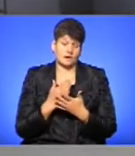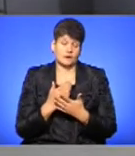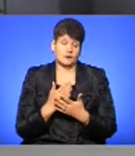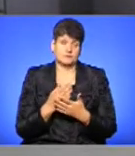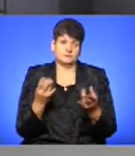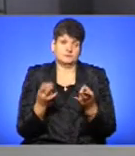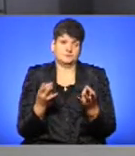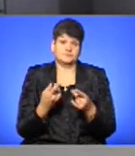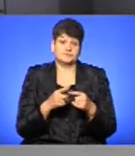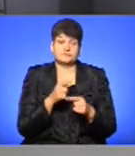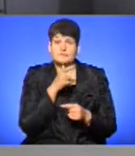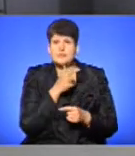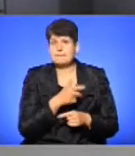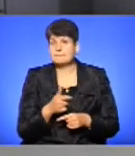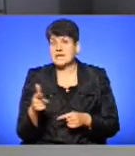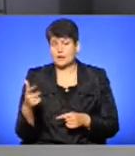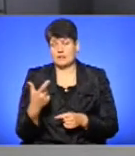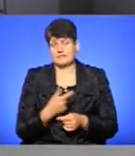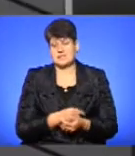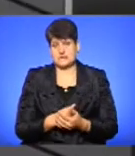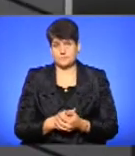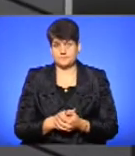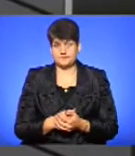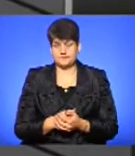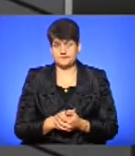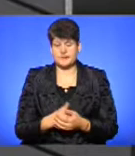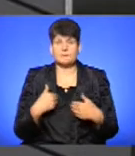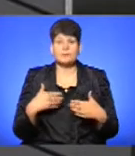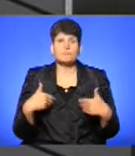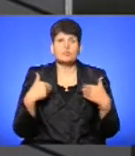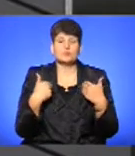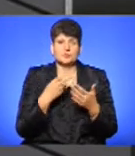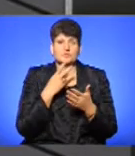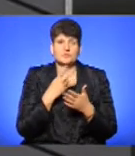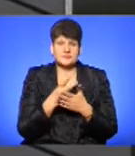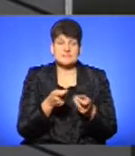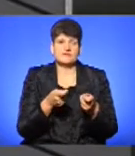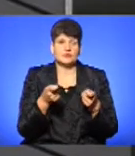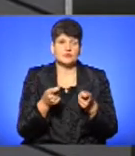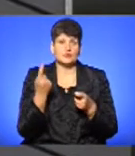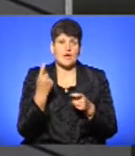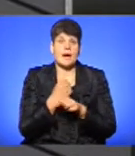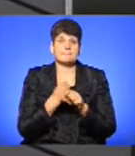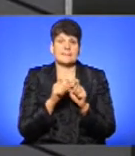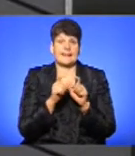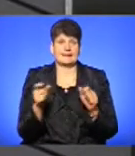якраз в даний період на вакцини. Тому пропоную переглянути коментар завідувачки однієї з аптек Тернополя.